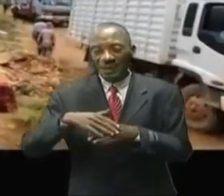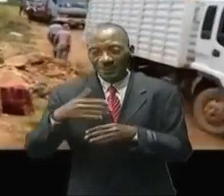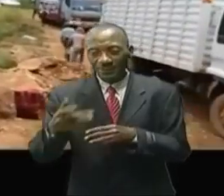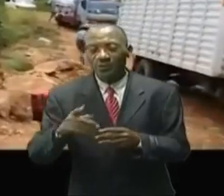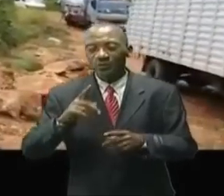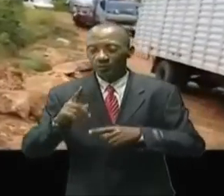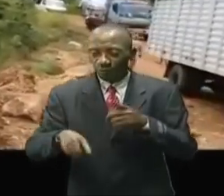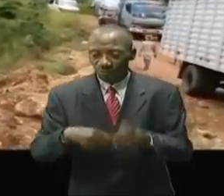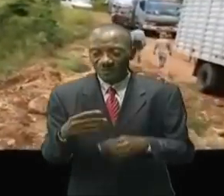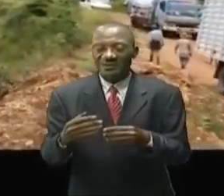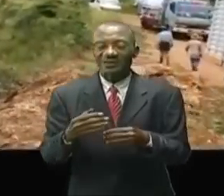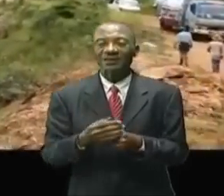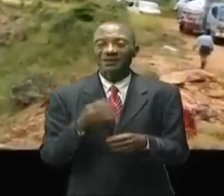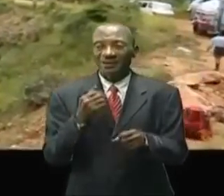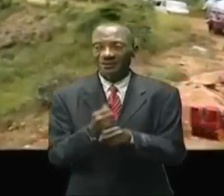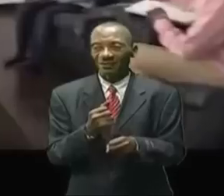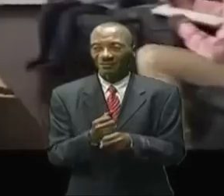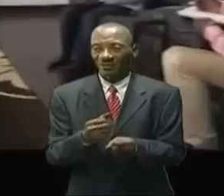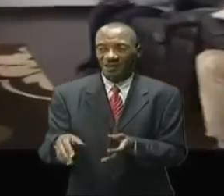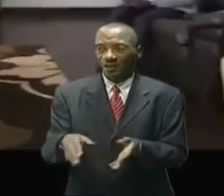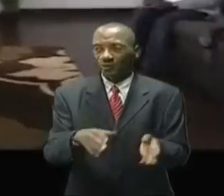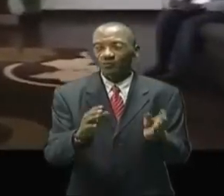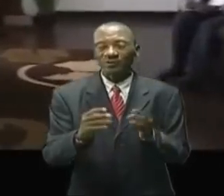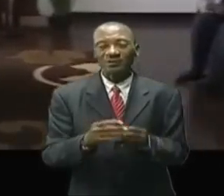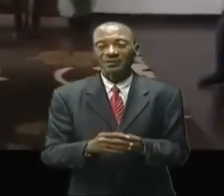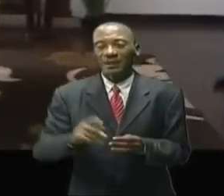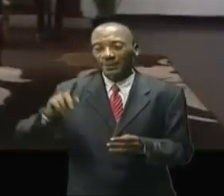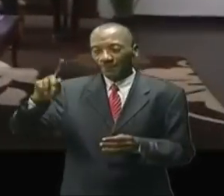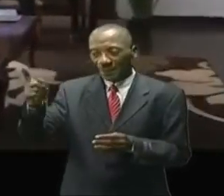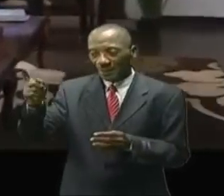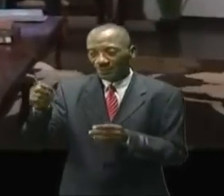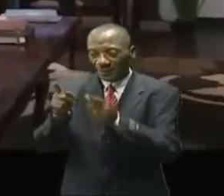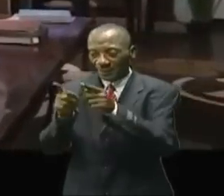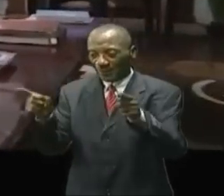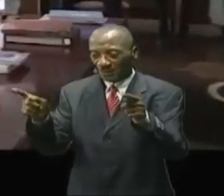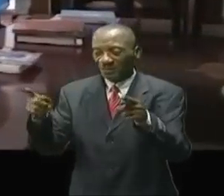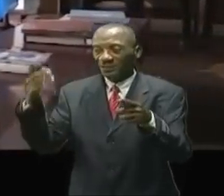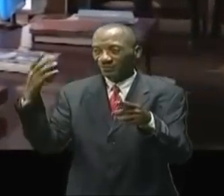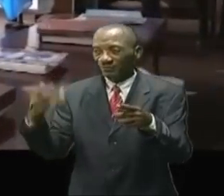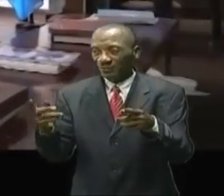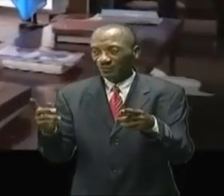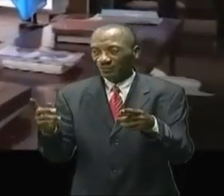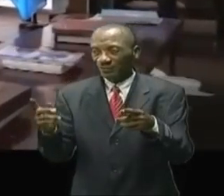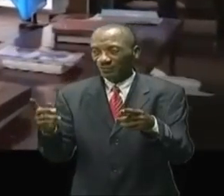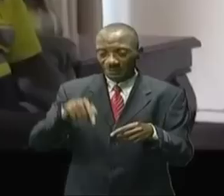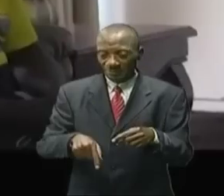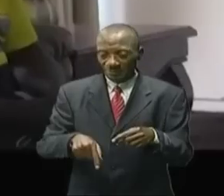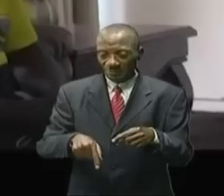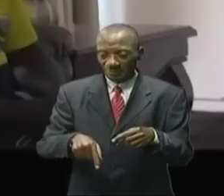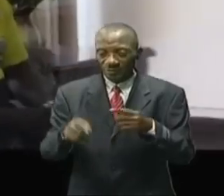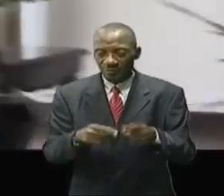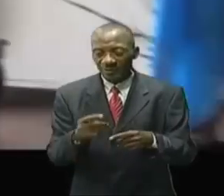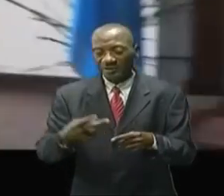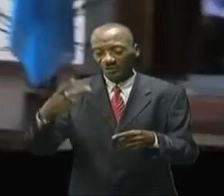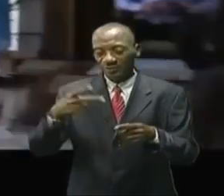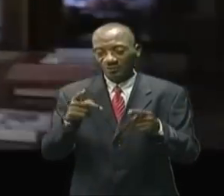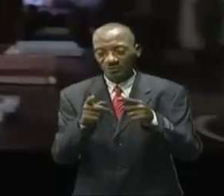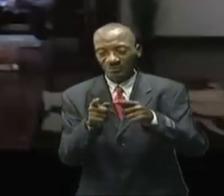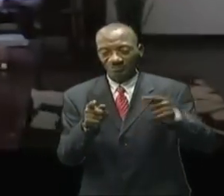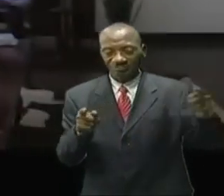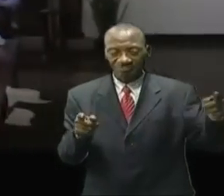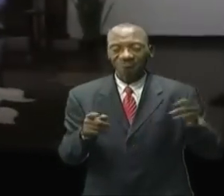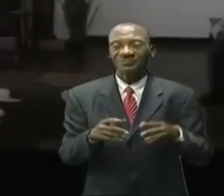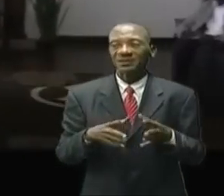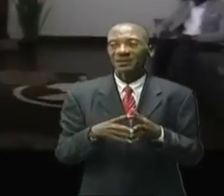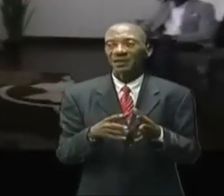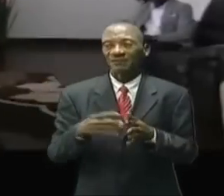stade de Nyantende dans sa deuxième phase. À la sortie de l'audience tenue dans la résidence officielle du gouverneur des provinces Théo Ngwabidjekassi,